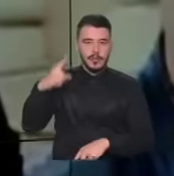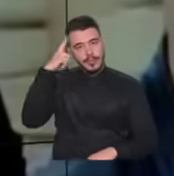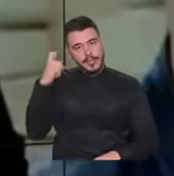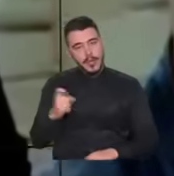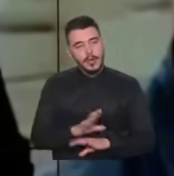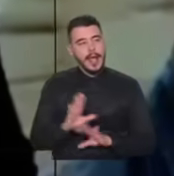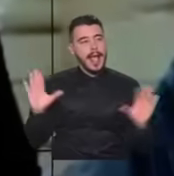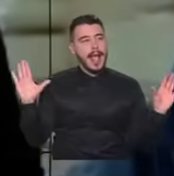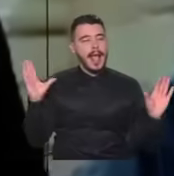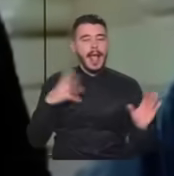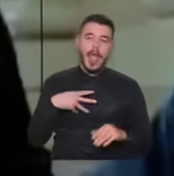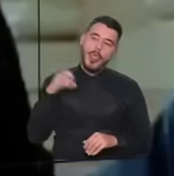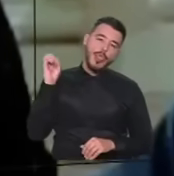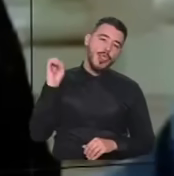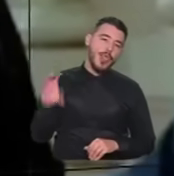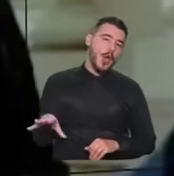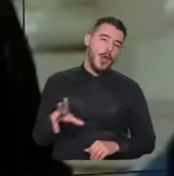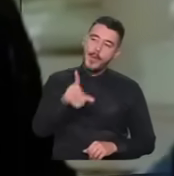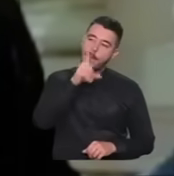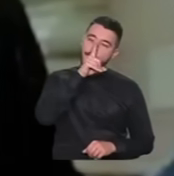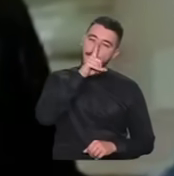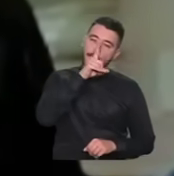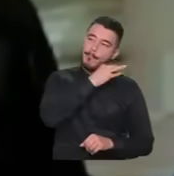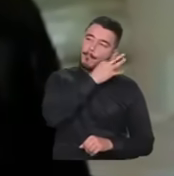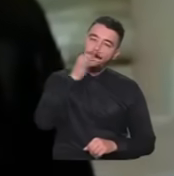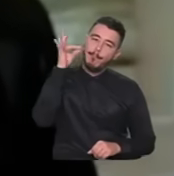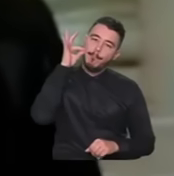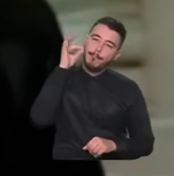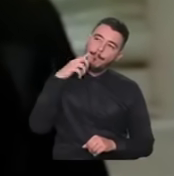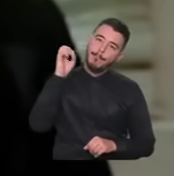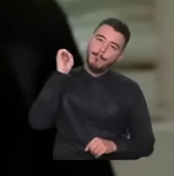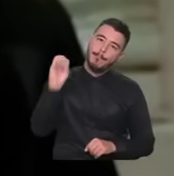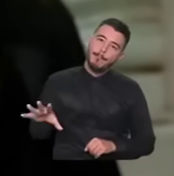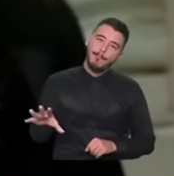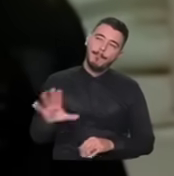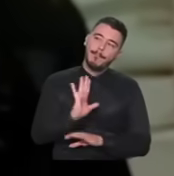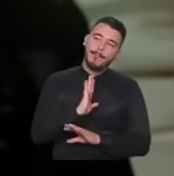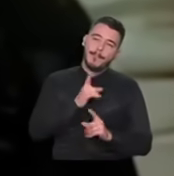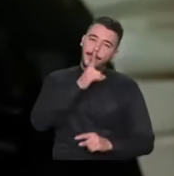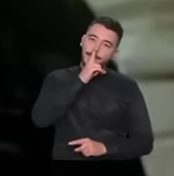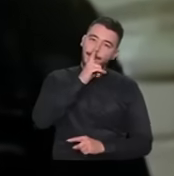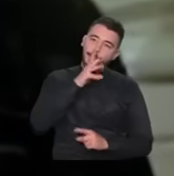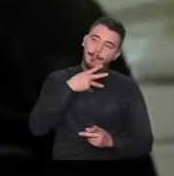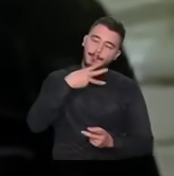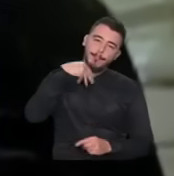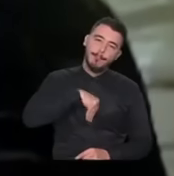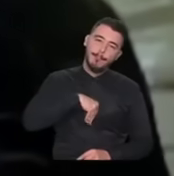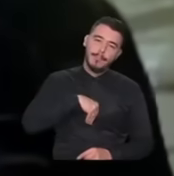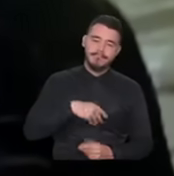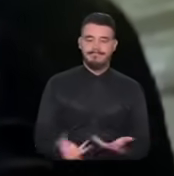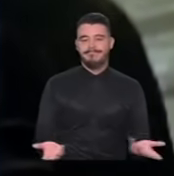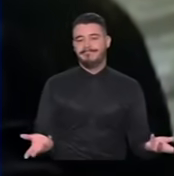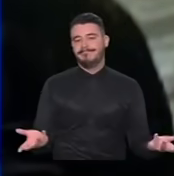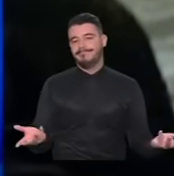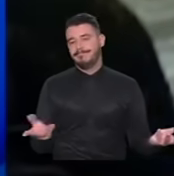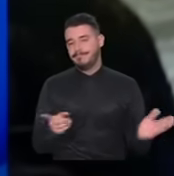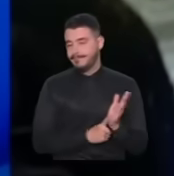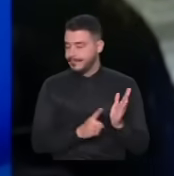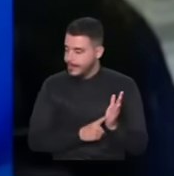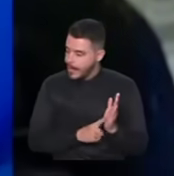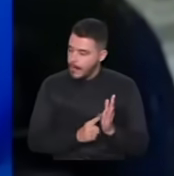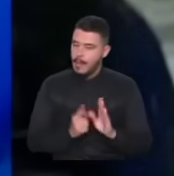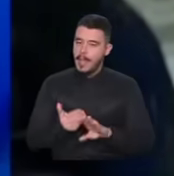και δεν είπε κανείς, όχι, εδώ πρέπει να παρέμβουμε. Πριν φτάσουν τα πράγματα εκεί που φτάσανε με το νεαρό κορίτσι. Πού το έκανε